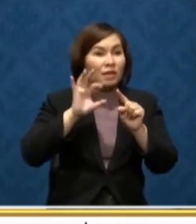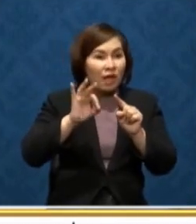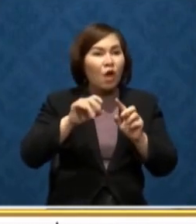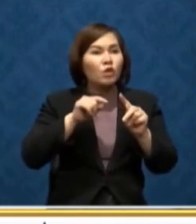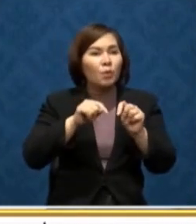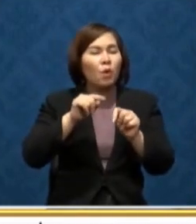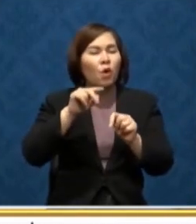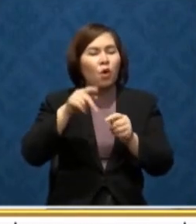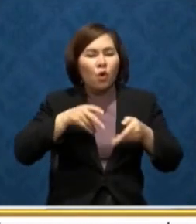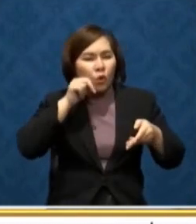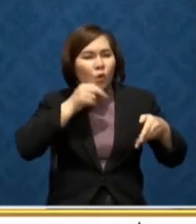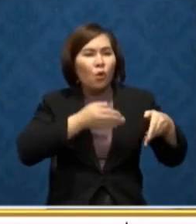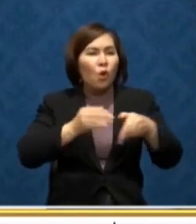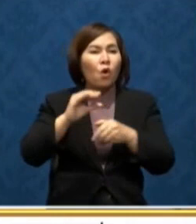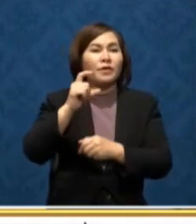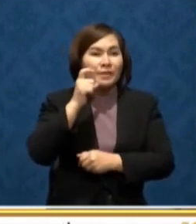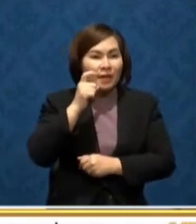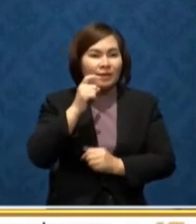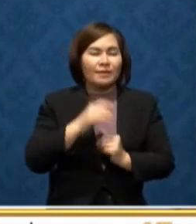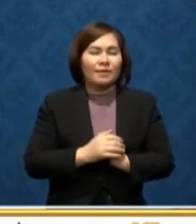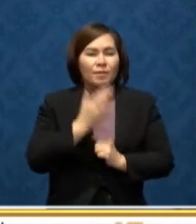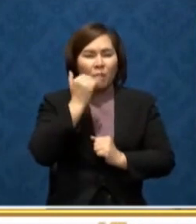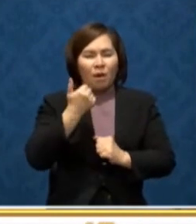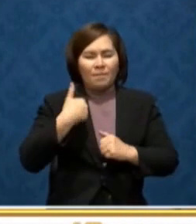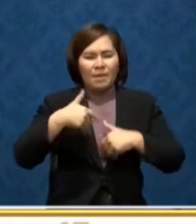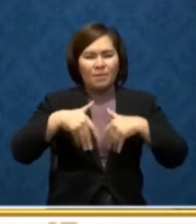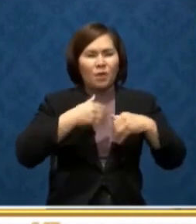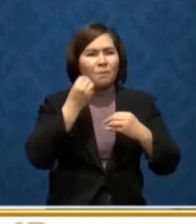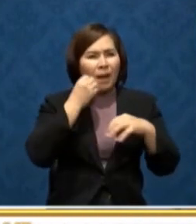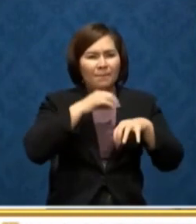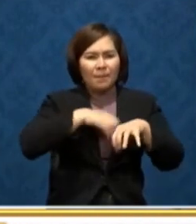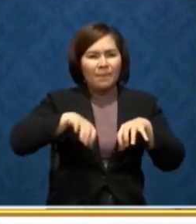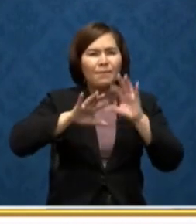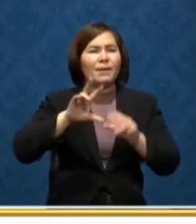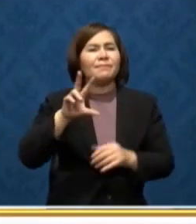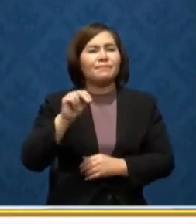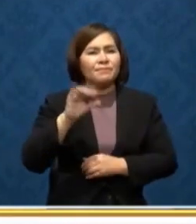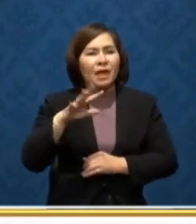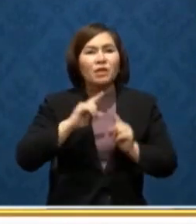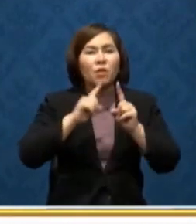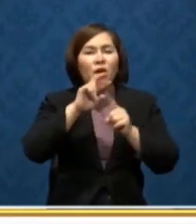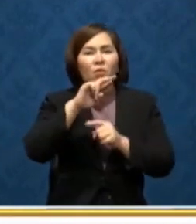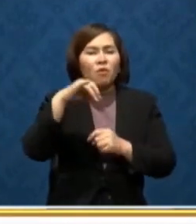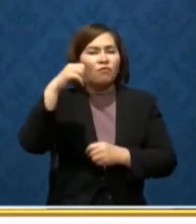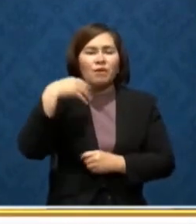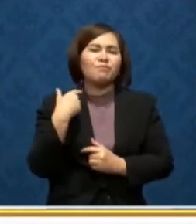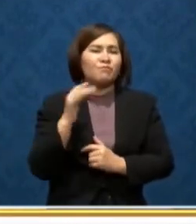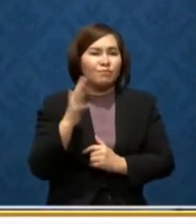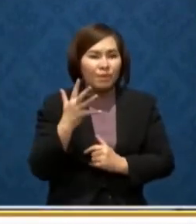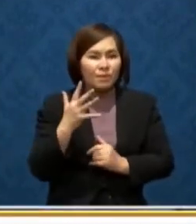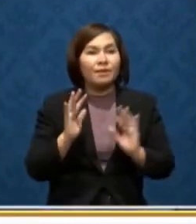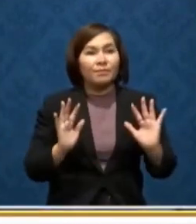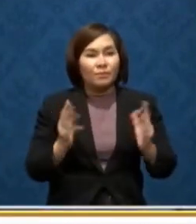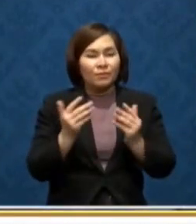ลองใหญ่อำเภอตะโหมดซึ่งมีชาวบ้านอาศยกวา 35 หลังคาเรือนแต่ไม่มีไฟฟาใช้ครับขอบคุณครั ท่านประทานครับ